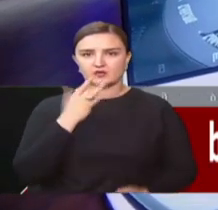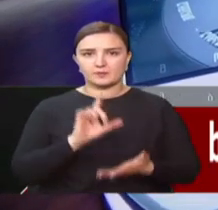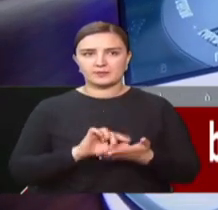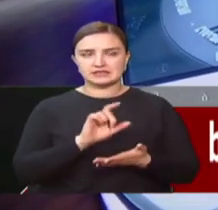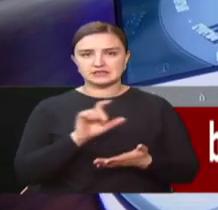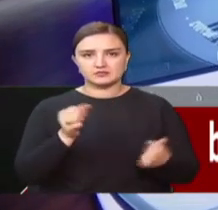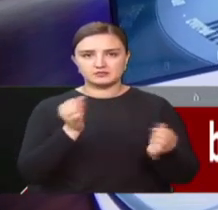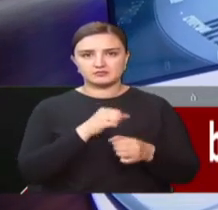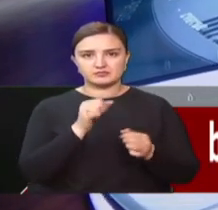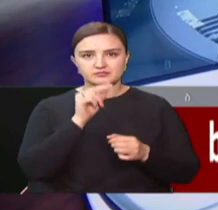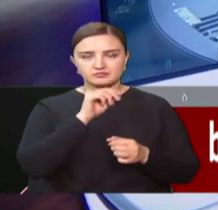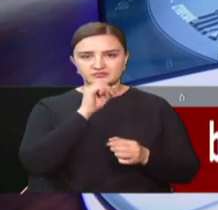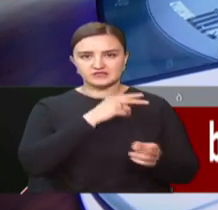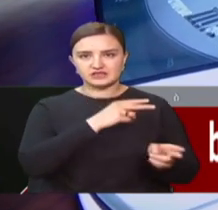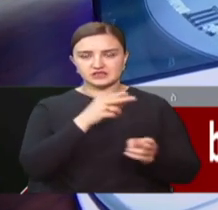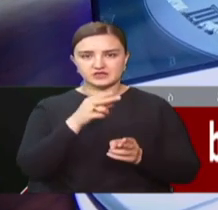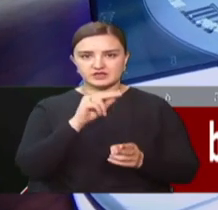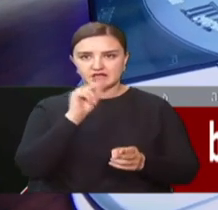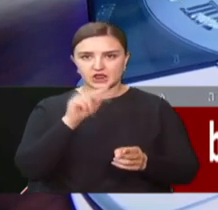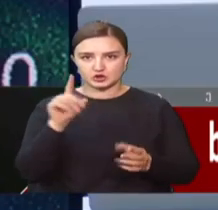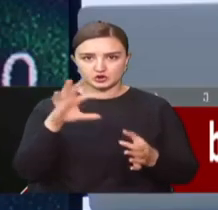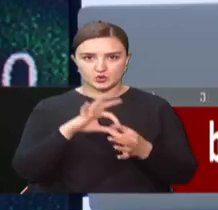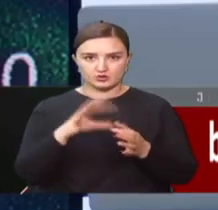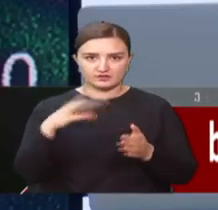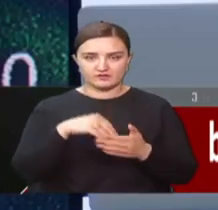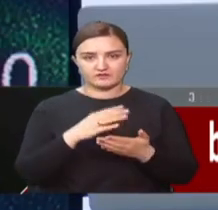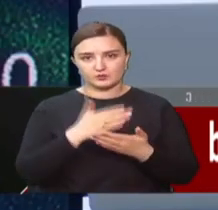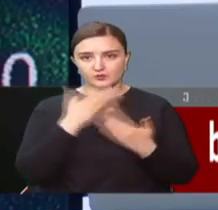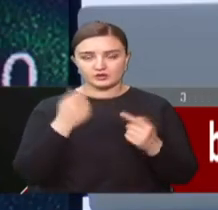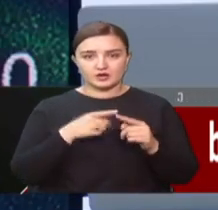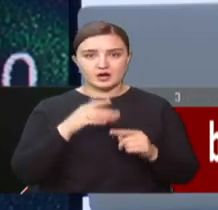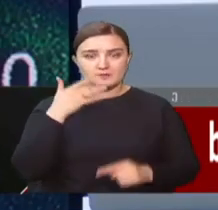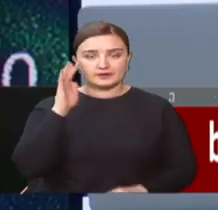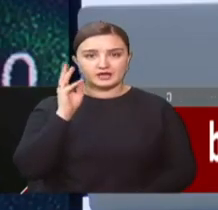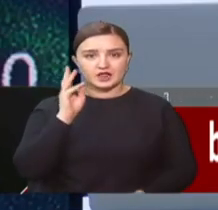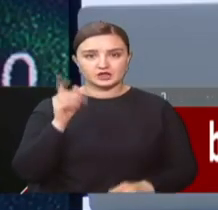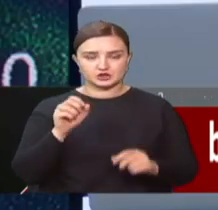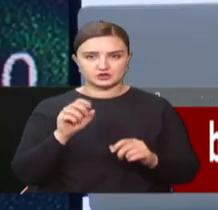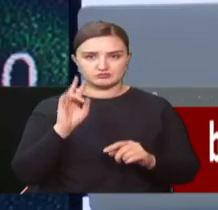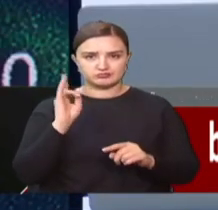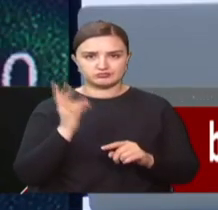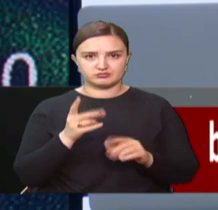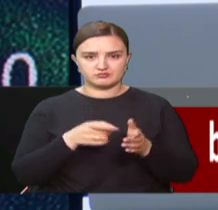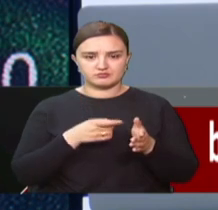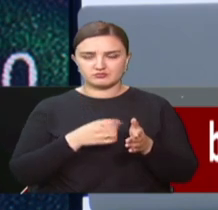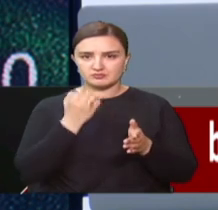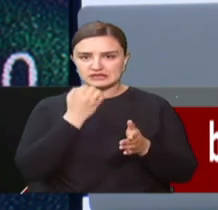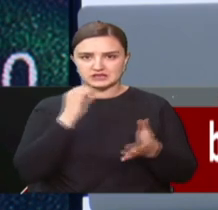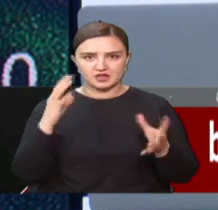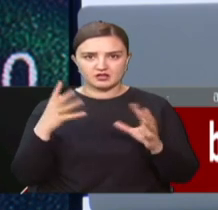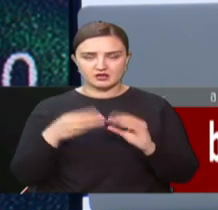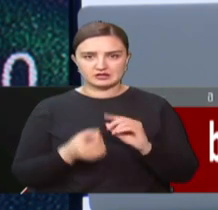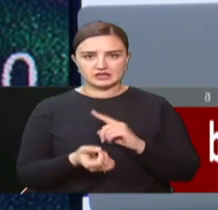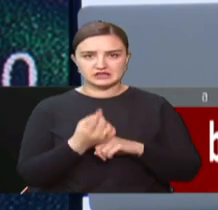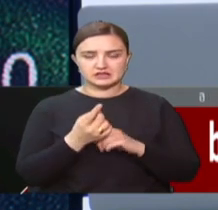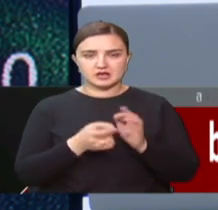პენსიონერების ძარცვის დაანაშაულებრივ ქსელთან კავშირებზე მიუთითებს. მანამდე კი ამერიკის ელჩი სკანდალური საგამოძიებო მასალების საფუძველზე გამოძიების